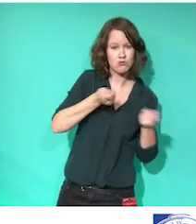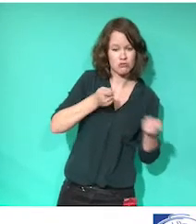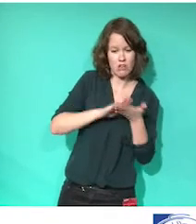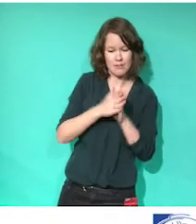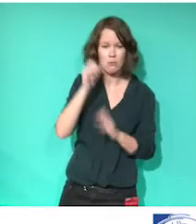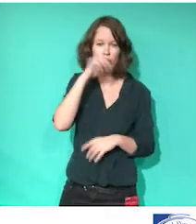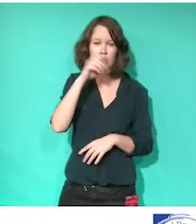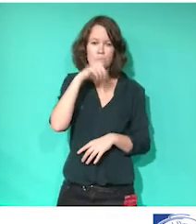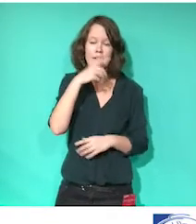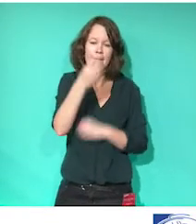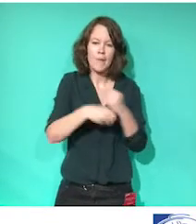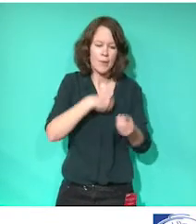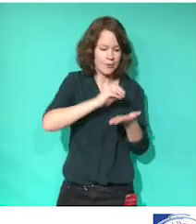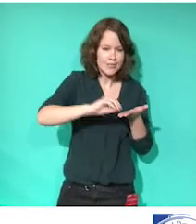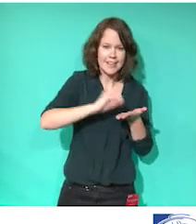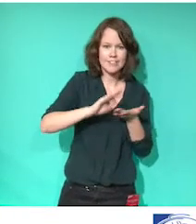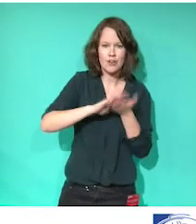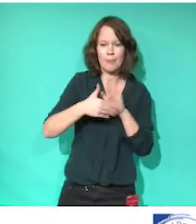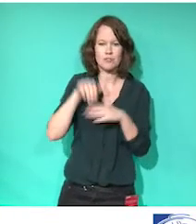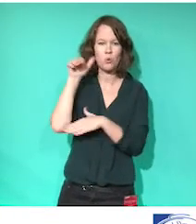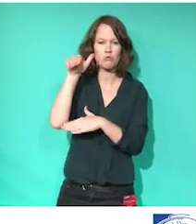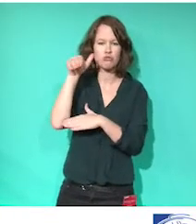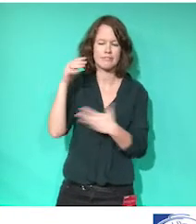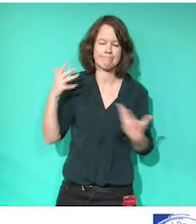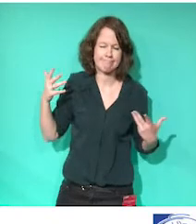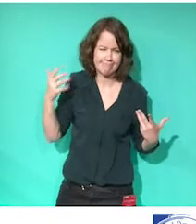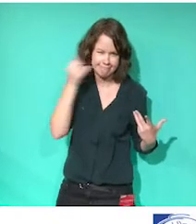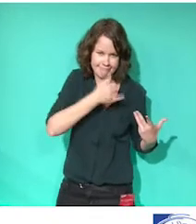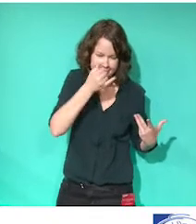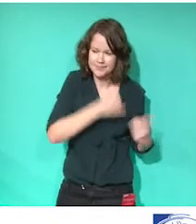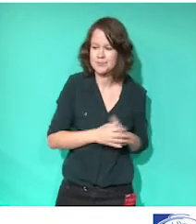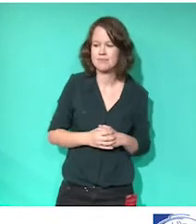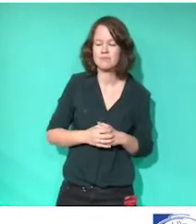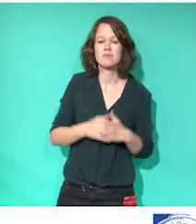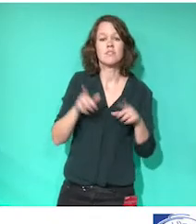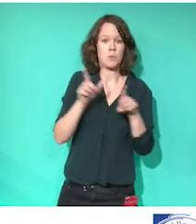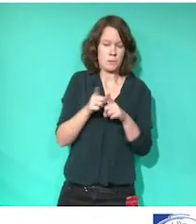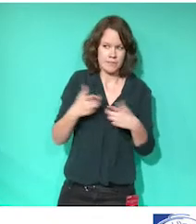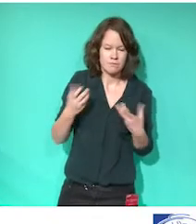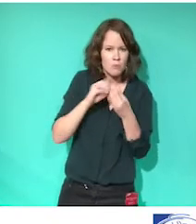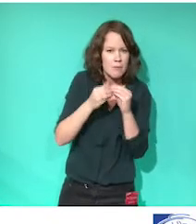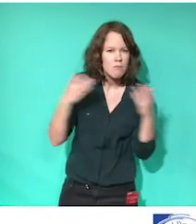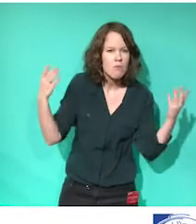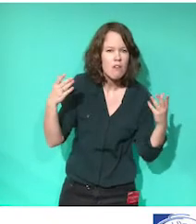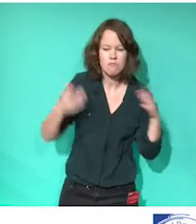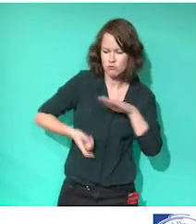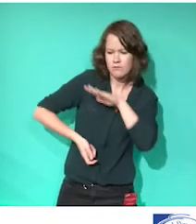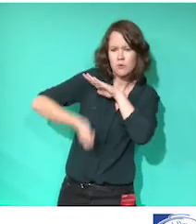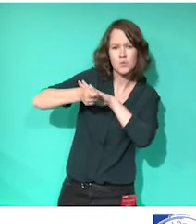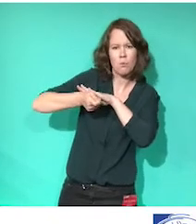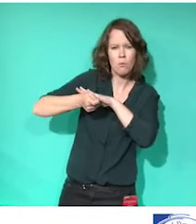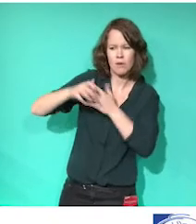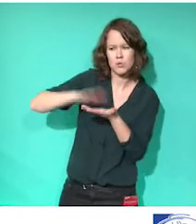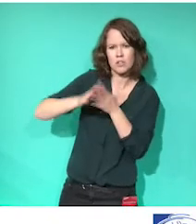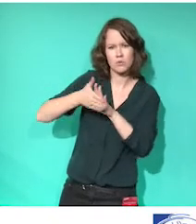Nous avons aussi partagé nos inquiétudes face à l'épuisement des financements et à la baisse continuelle des subventions de fonctionnement